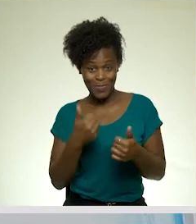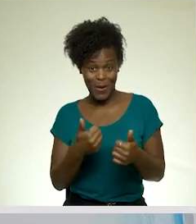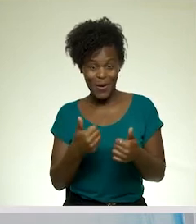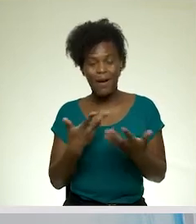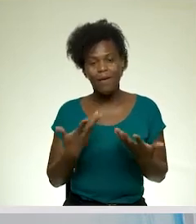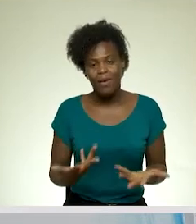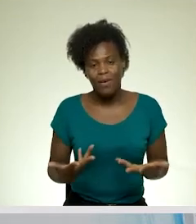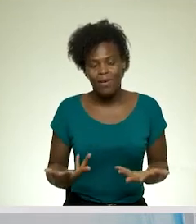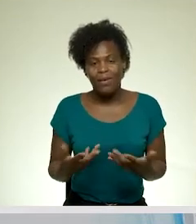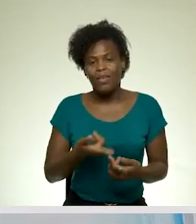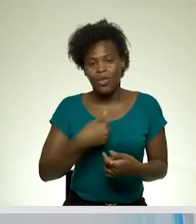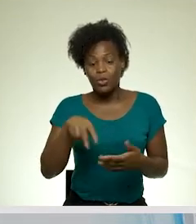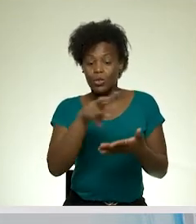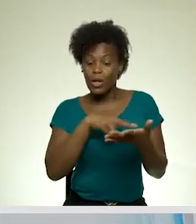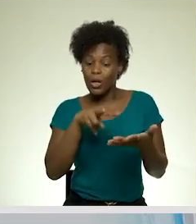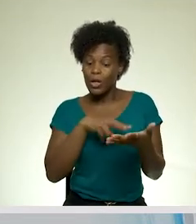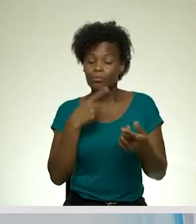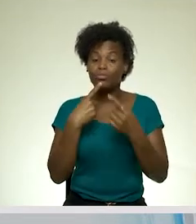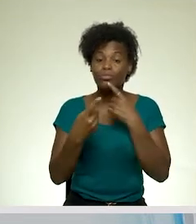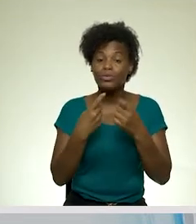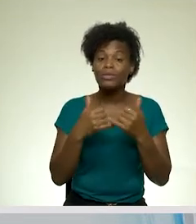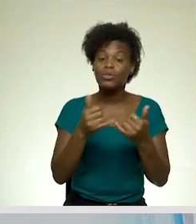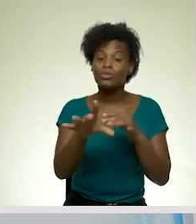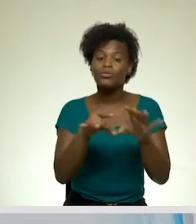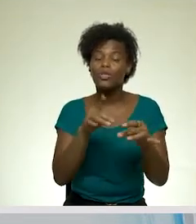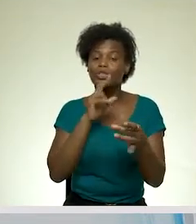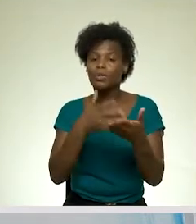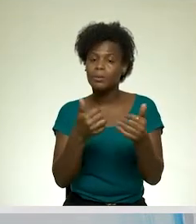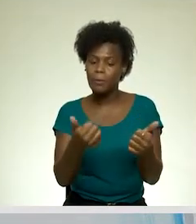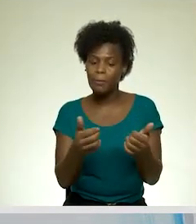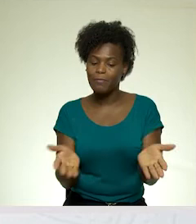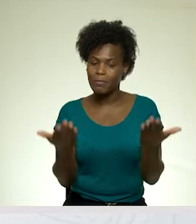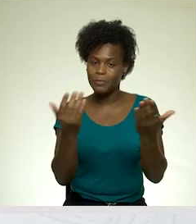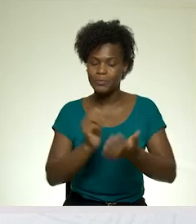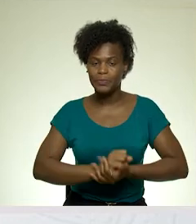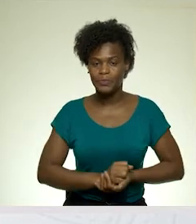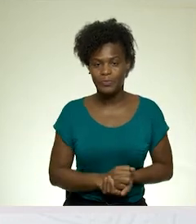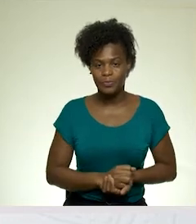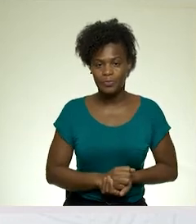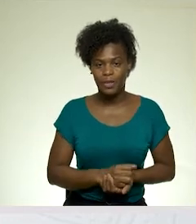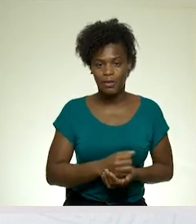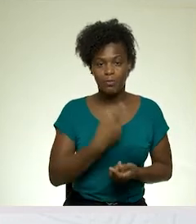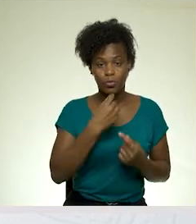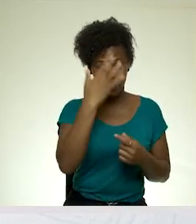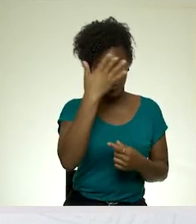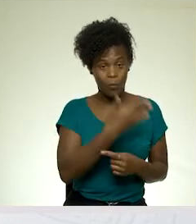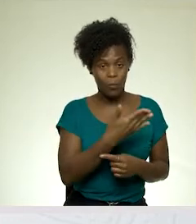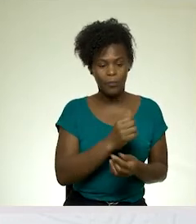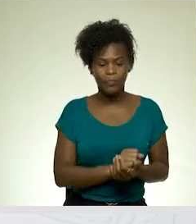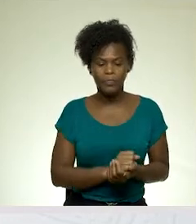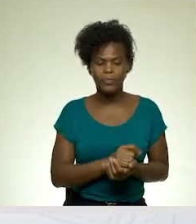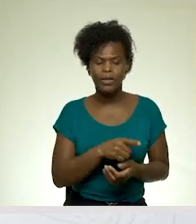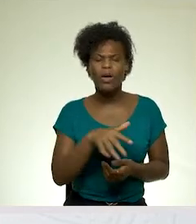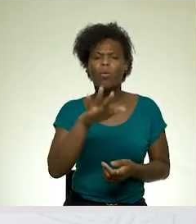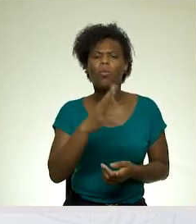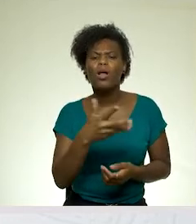Maintenant, on va lire les questions et choisir la bonne réponse. Allons-y. 1. Dans quelle